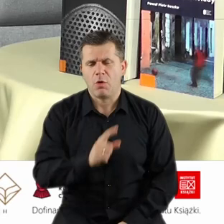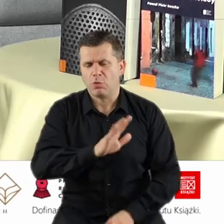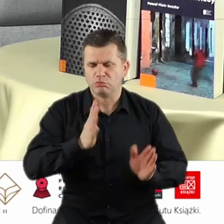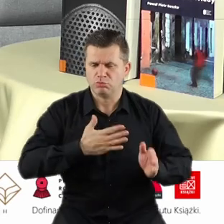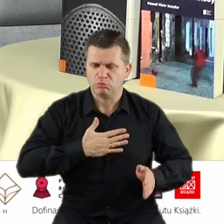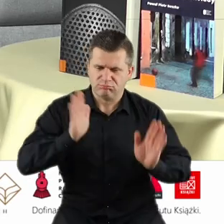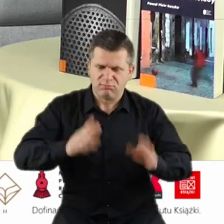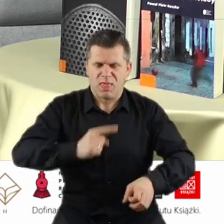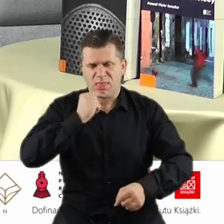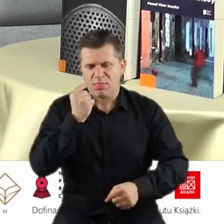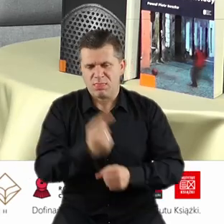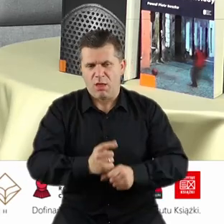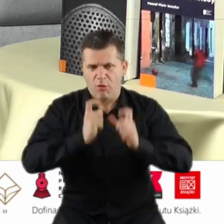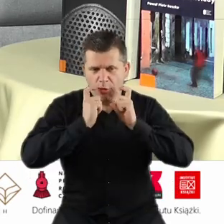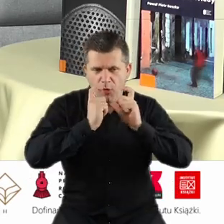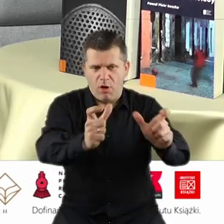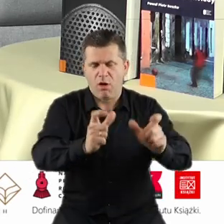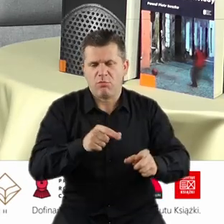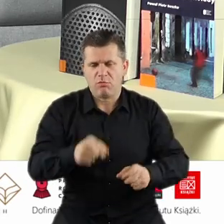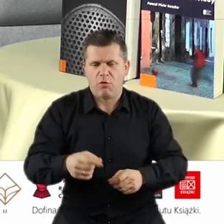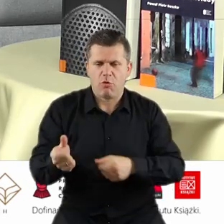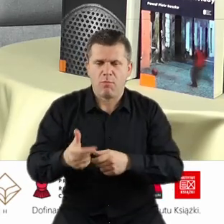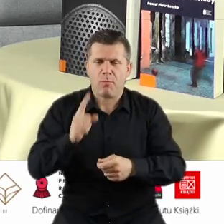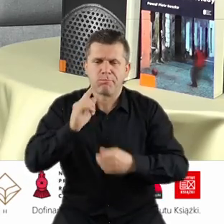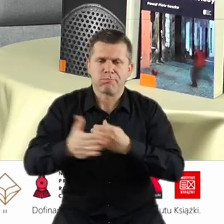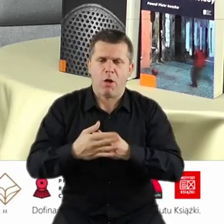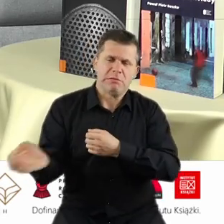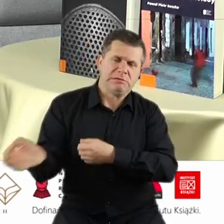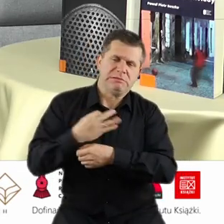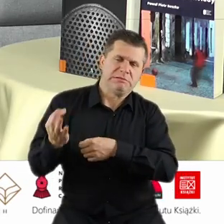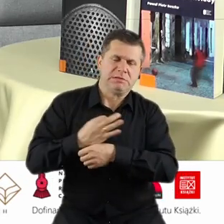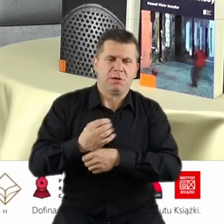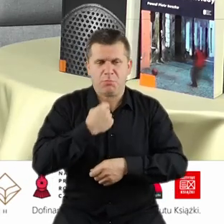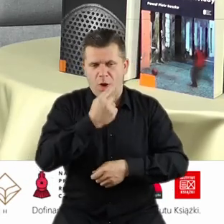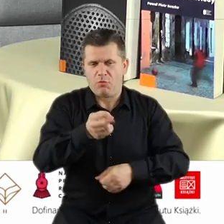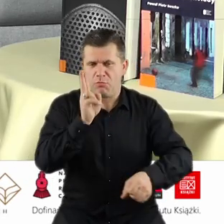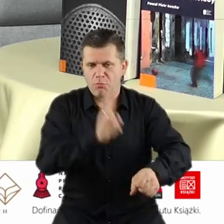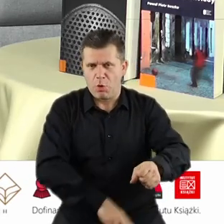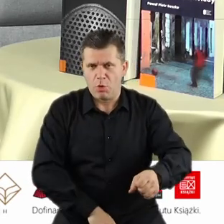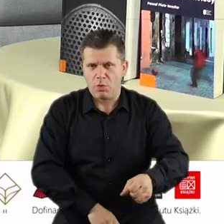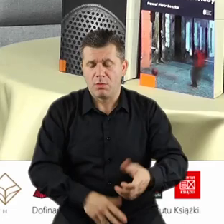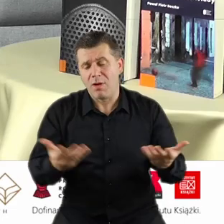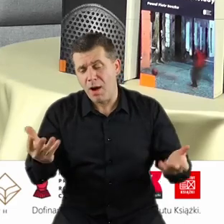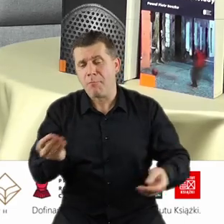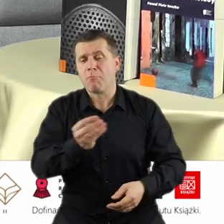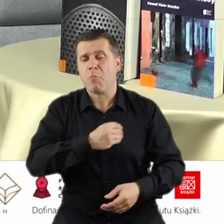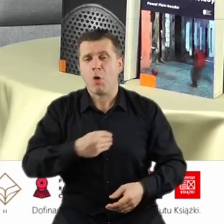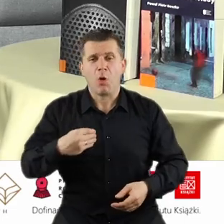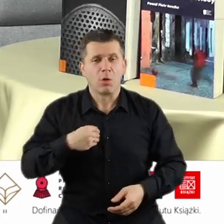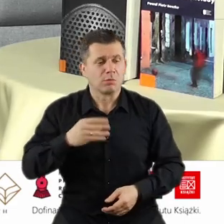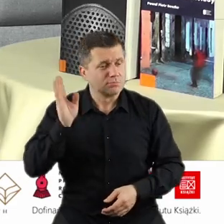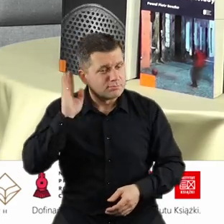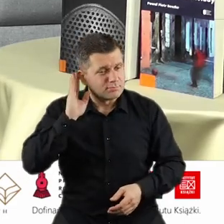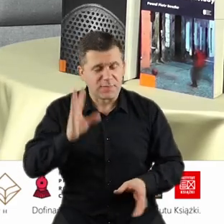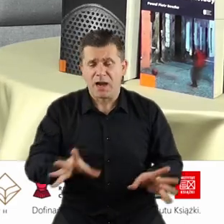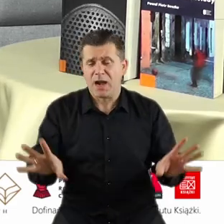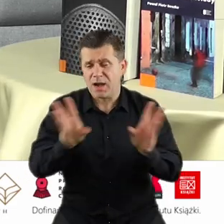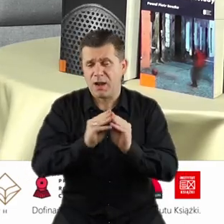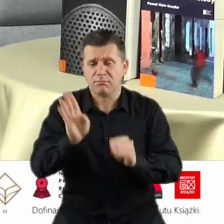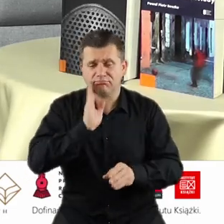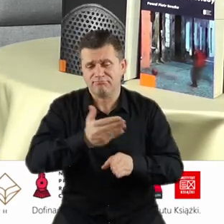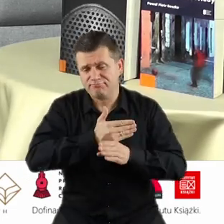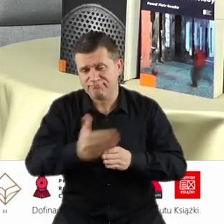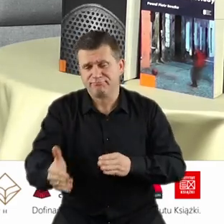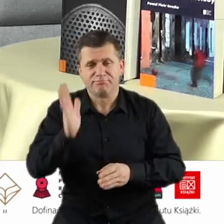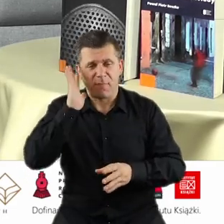w końcu zdecydowała się zgłosić ten fakt na policję. No ale jak to w Polsce? No, wciąż